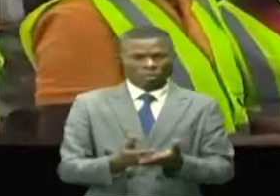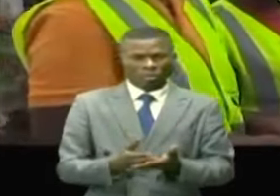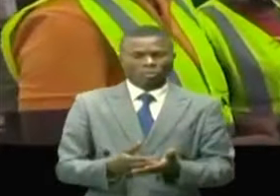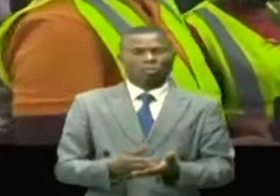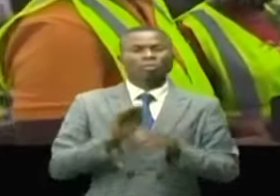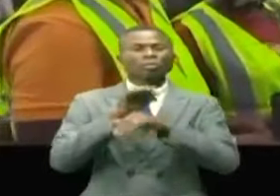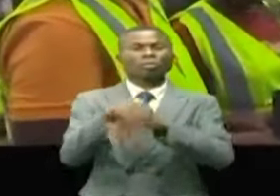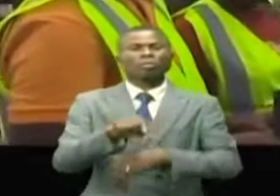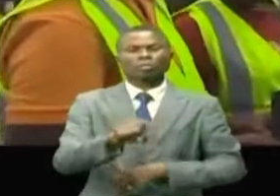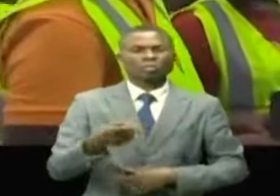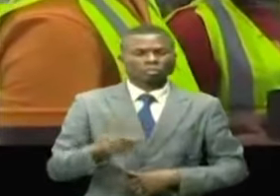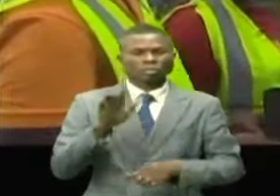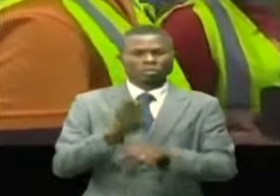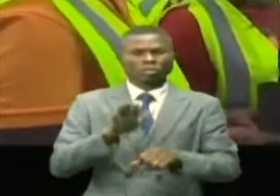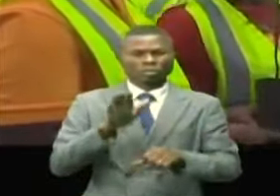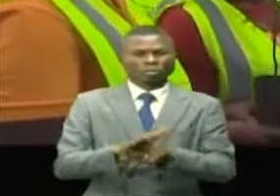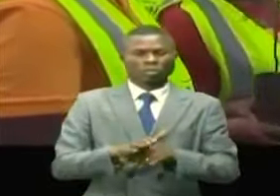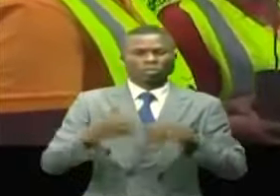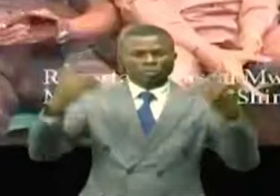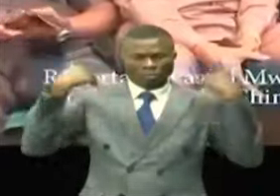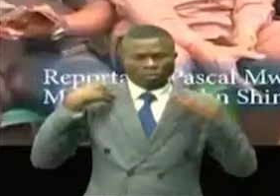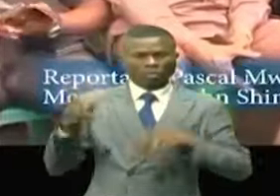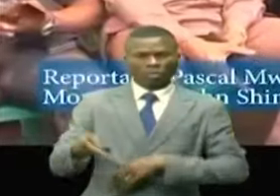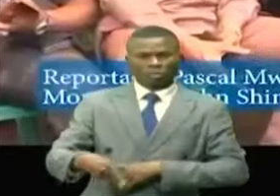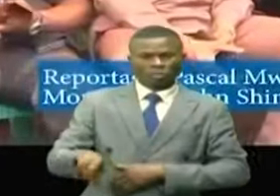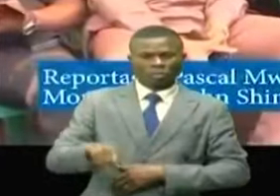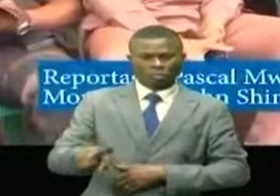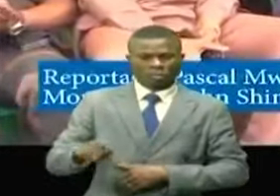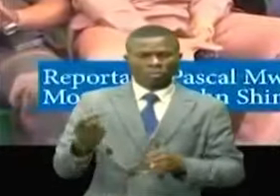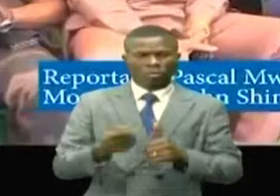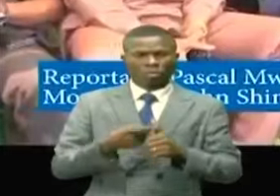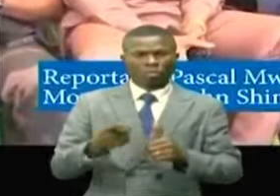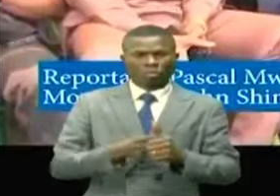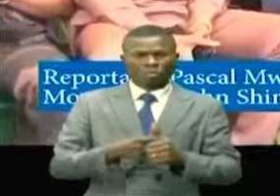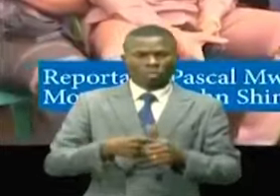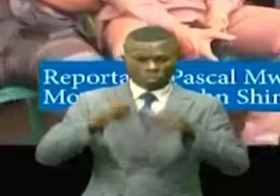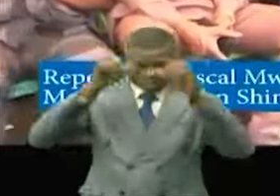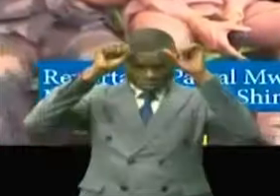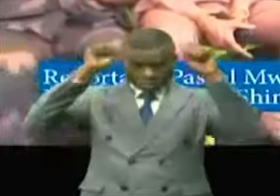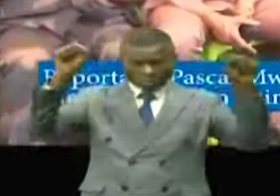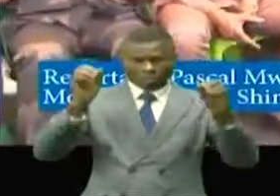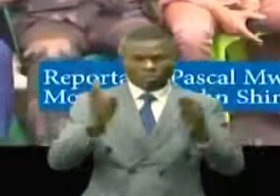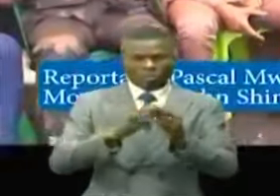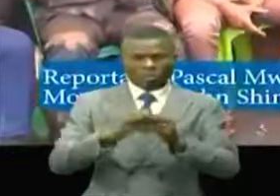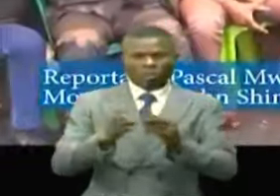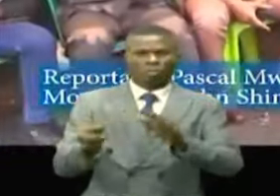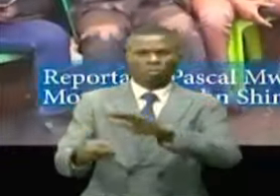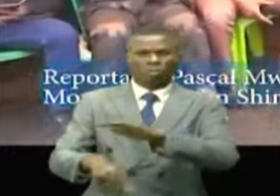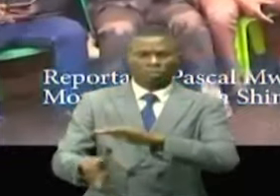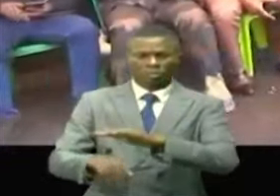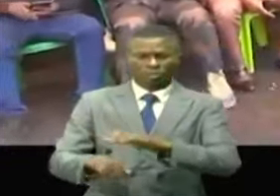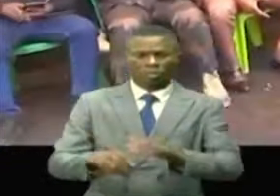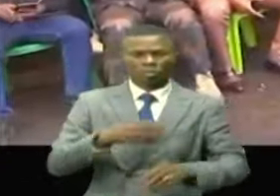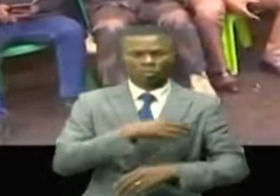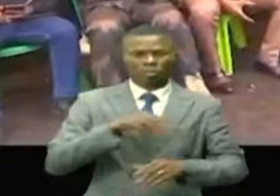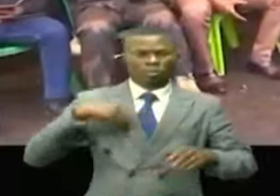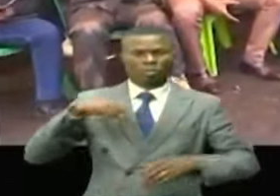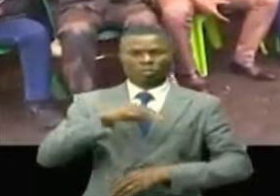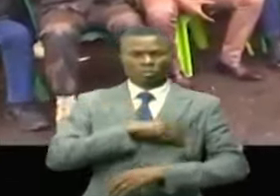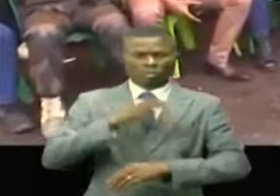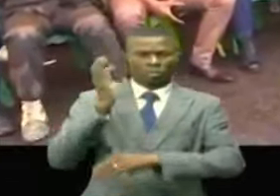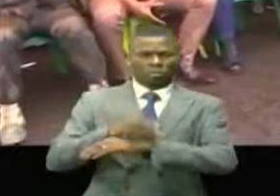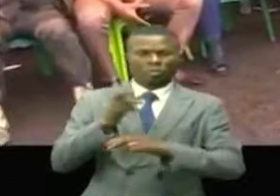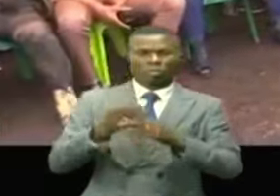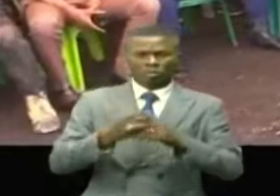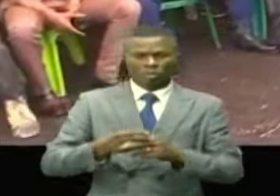participation de plusieurs autorités de la province notamment le président de l'Assemblée provinciale les membres du conseil de Sécur